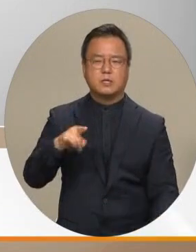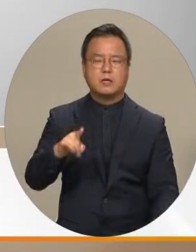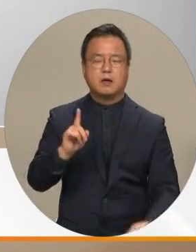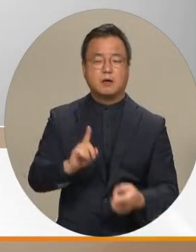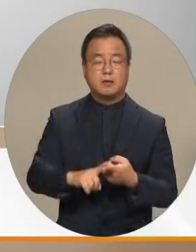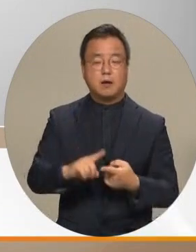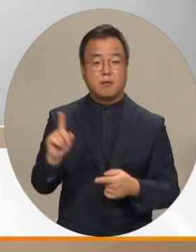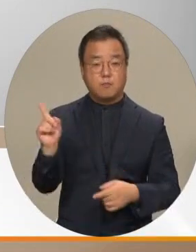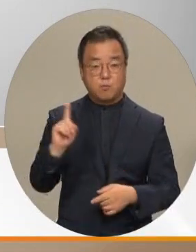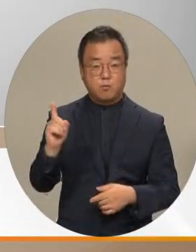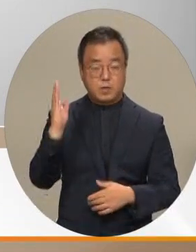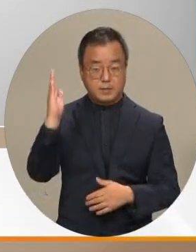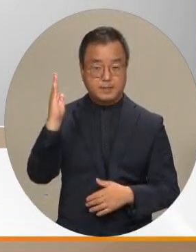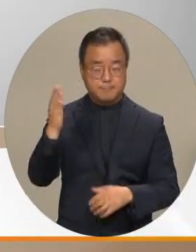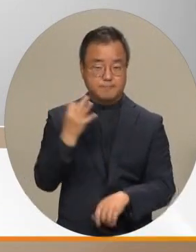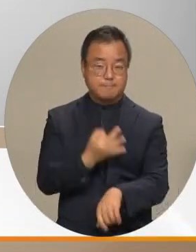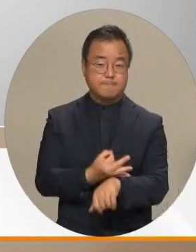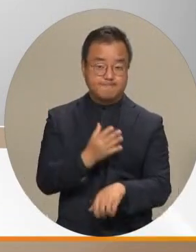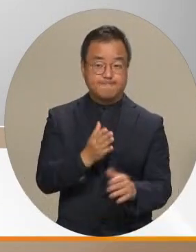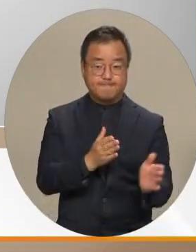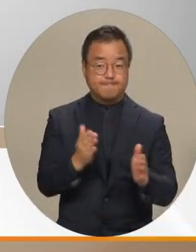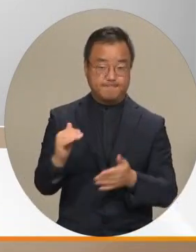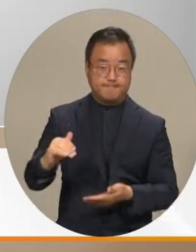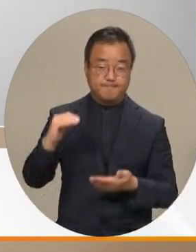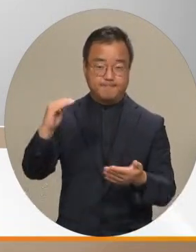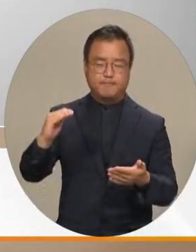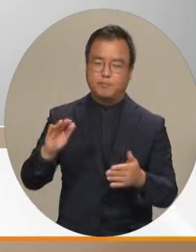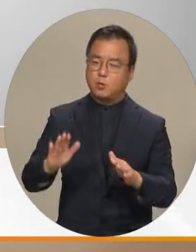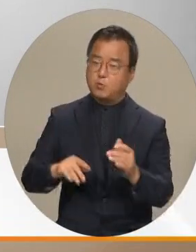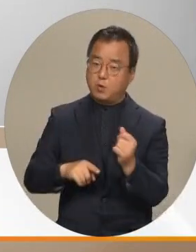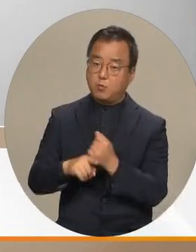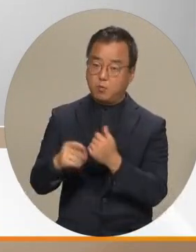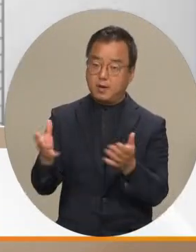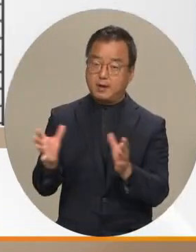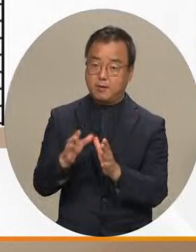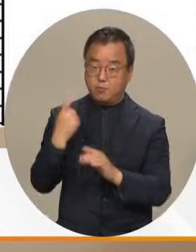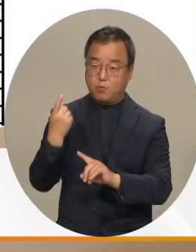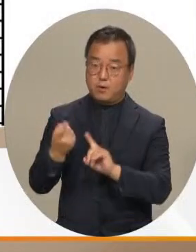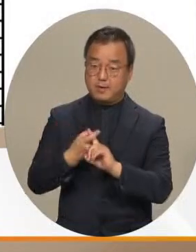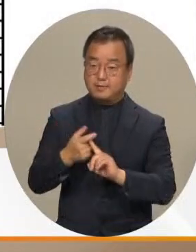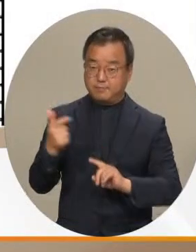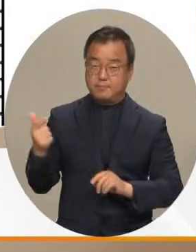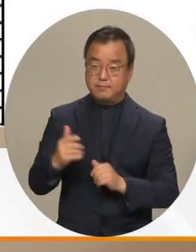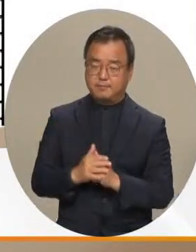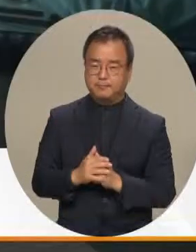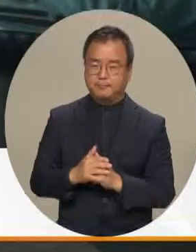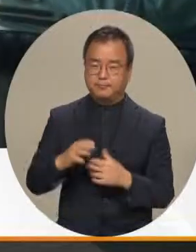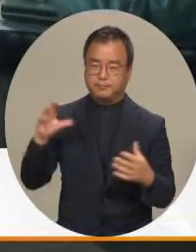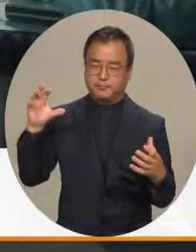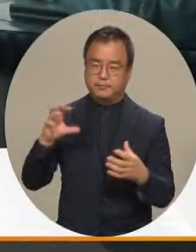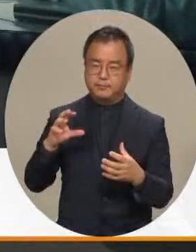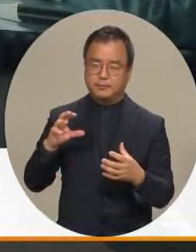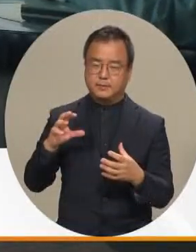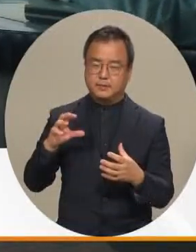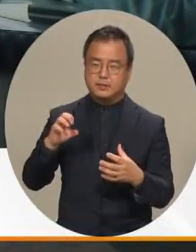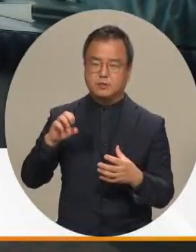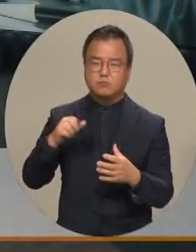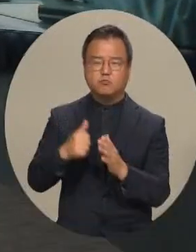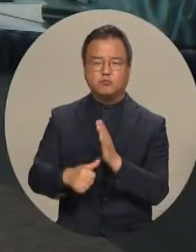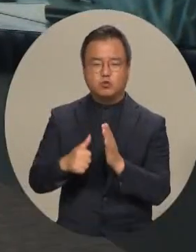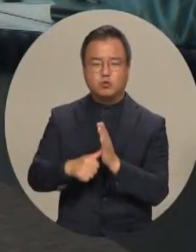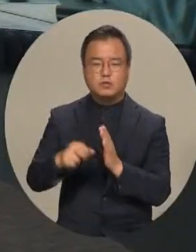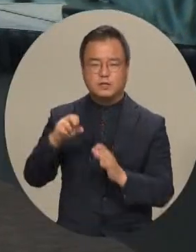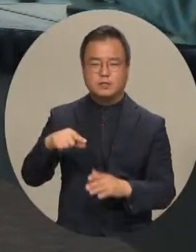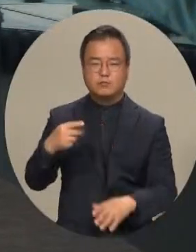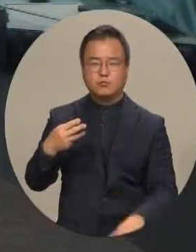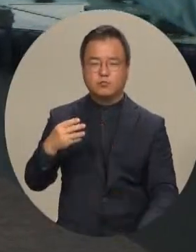무엇인지에 관한 이야기를 간단하게 준비해보았습니다네 요즘 과학이 아주 뜨거운 감자입니다이 응집물질 물리학자들이 여기에 대한